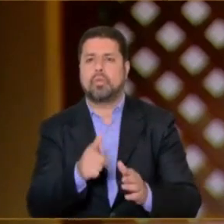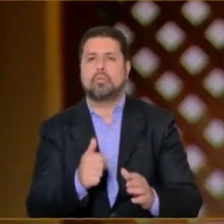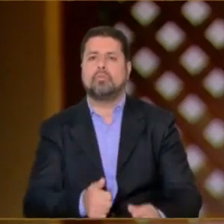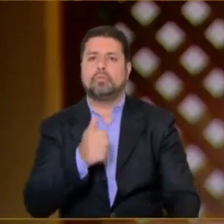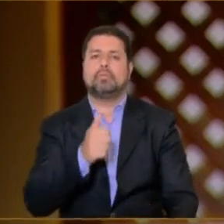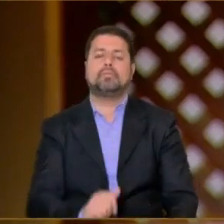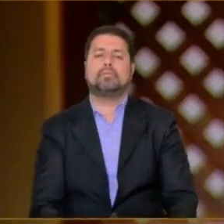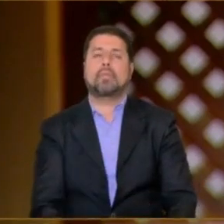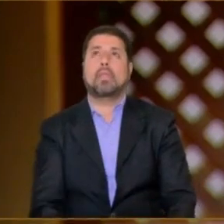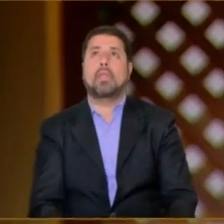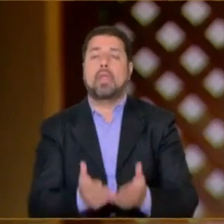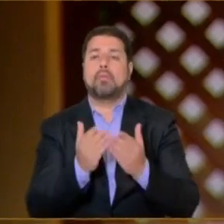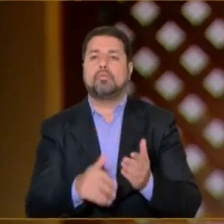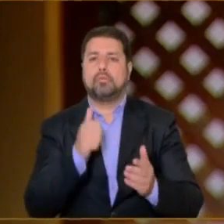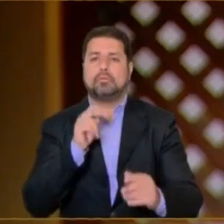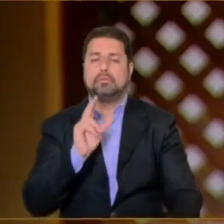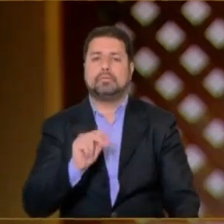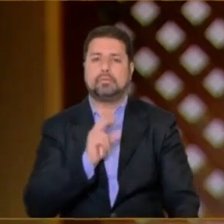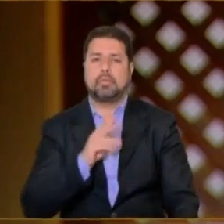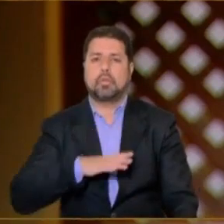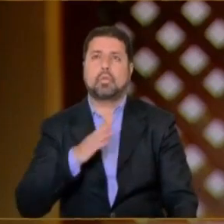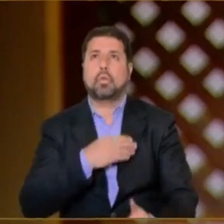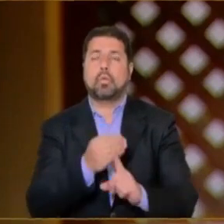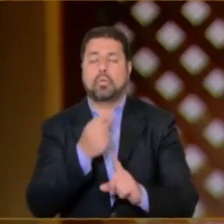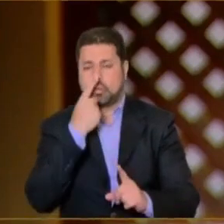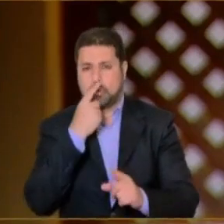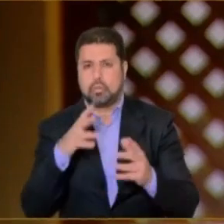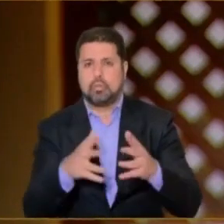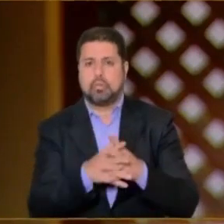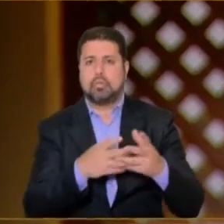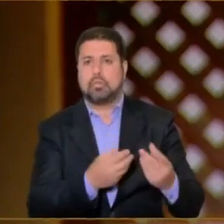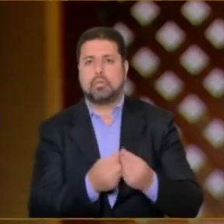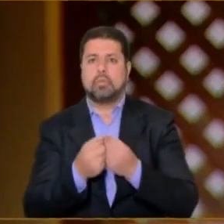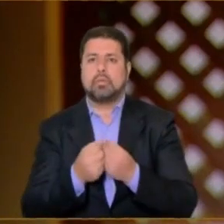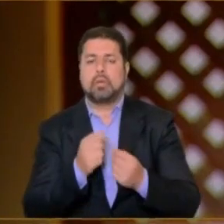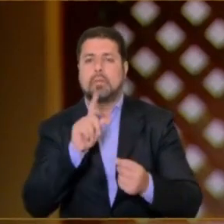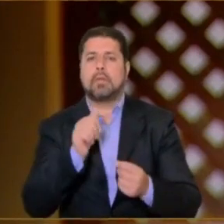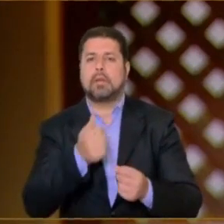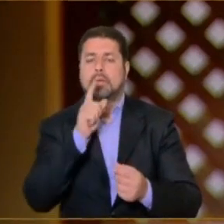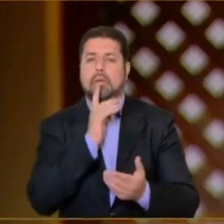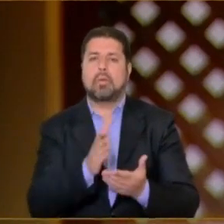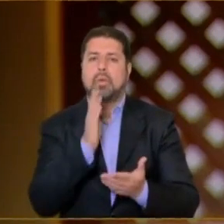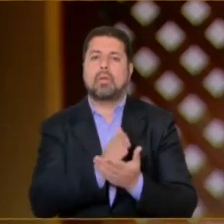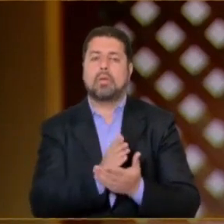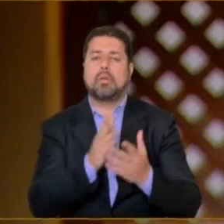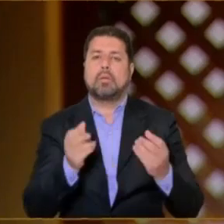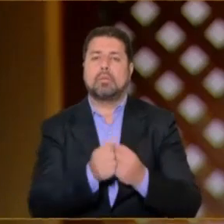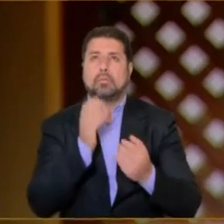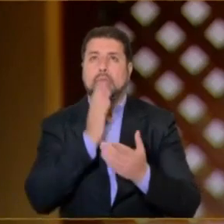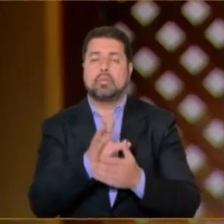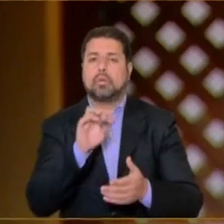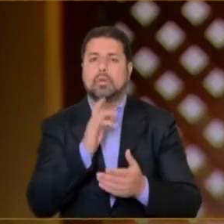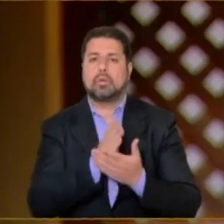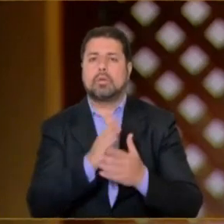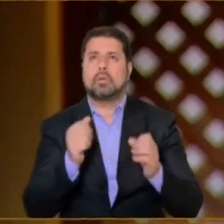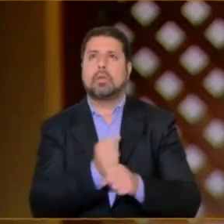نصيرا اللهم وفقنا جميعا لما تحب وترضى وخذ بنا واصينا للبر والتقوى واهدنا